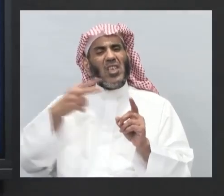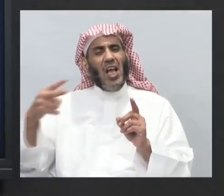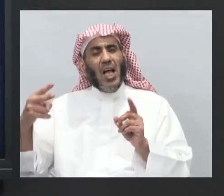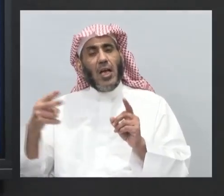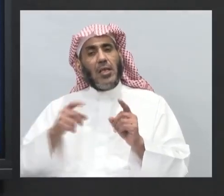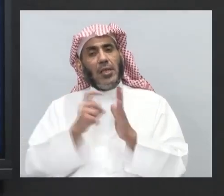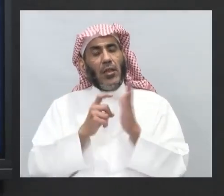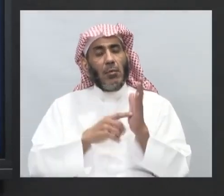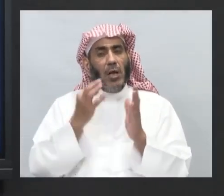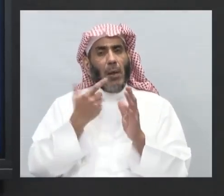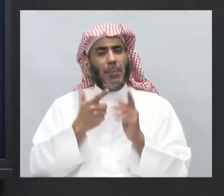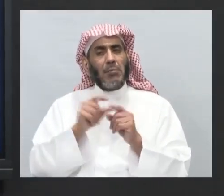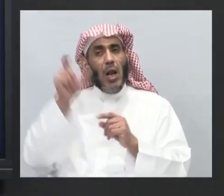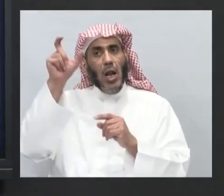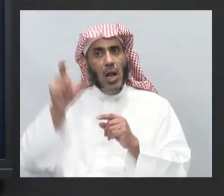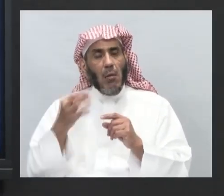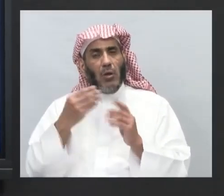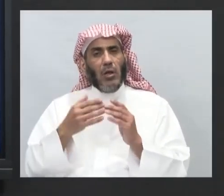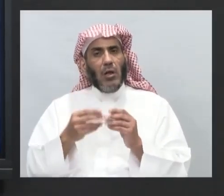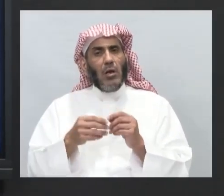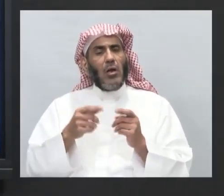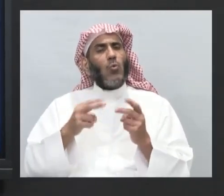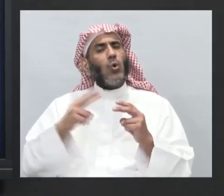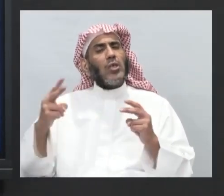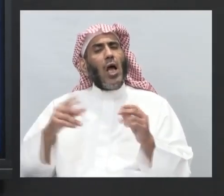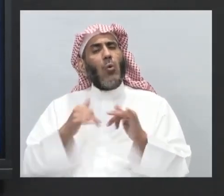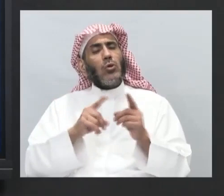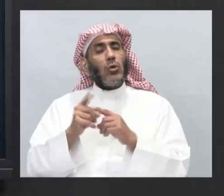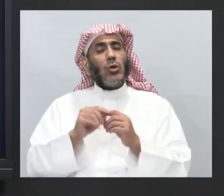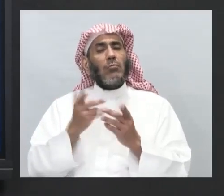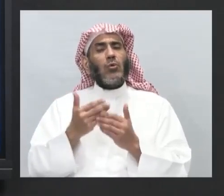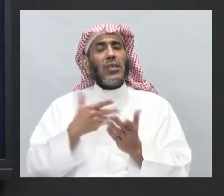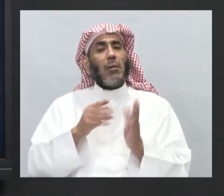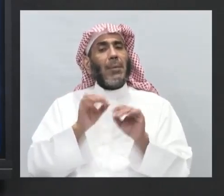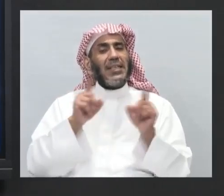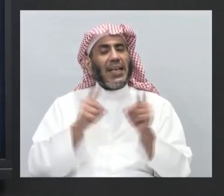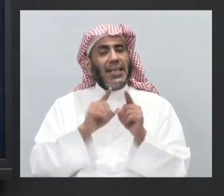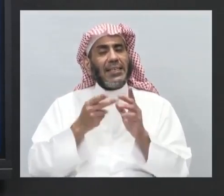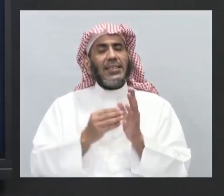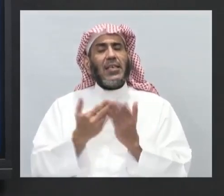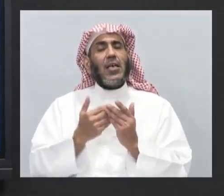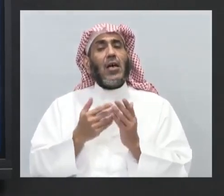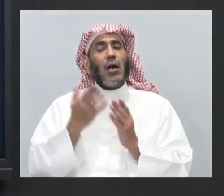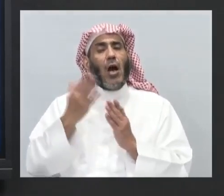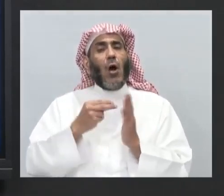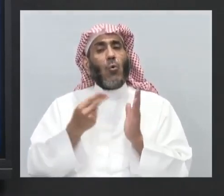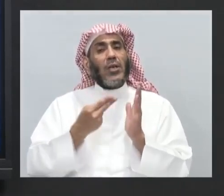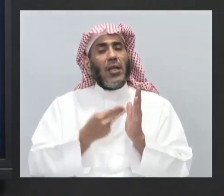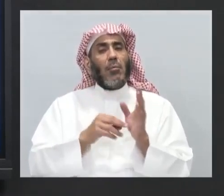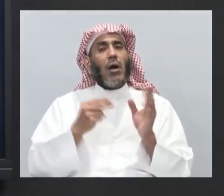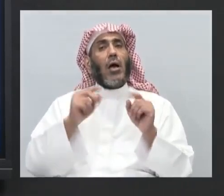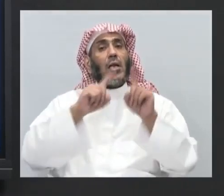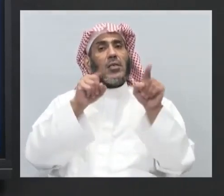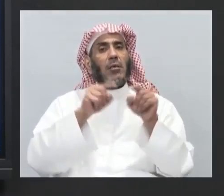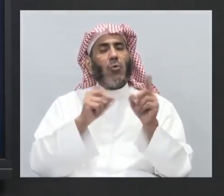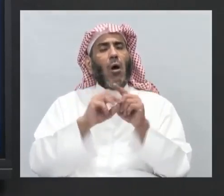الكلام بالنسبه للمتحدث الوسائل اللي ساعدتك واستخدمها المتحدث اما التلخيص اما الكتابه على السبوره او طرق